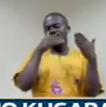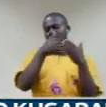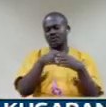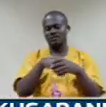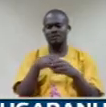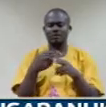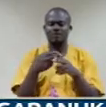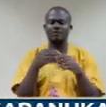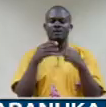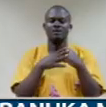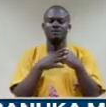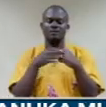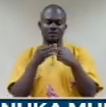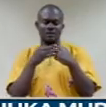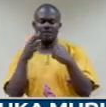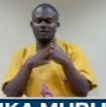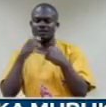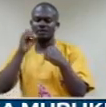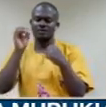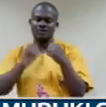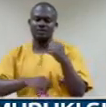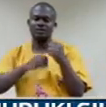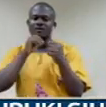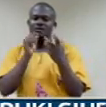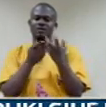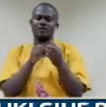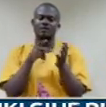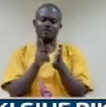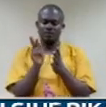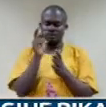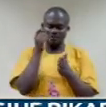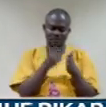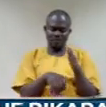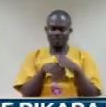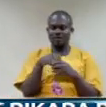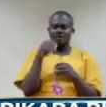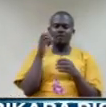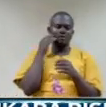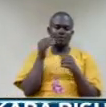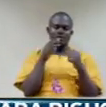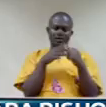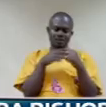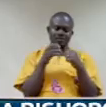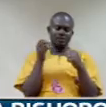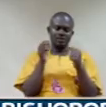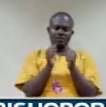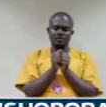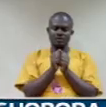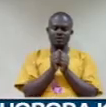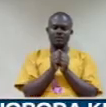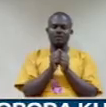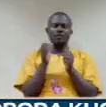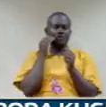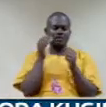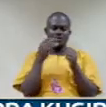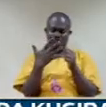cya 89% hatarishyurwa imishahara y'ukwezi kwa Gicurasi n'ukwa Kamena hamwe n'ibindi bigomba